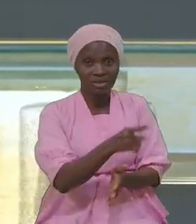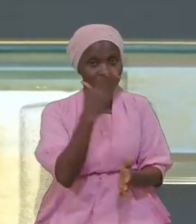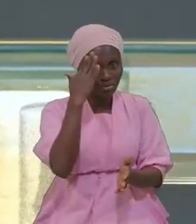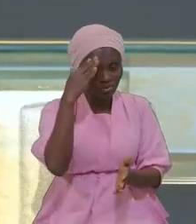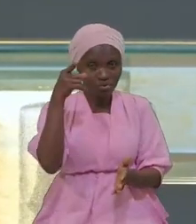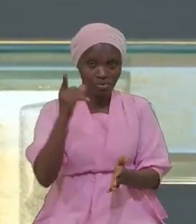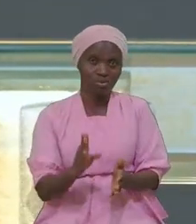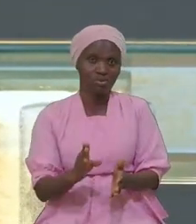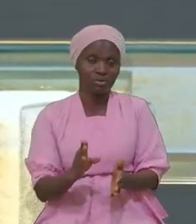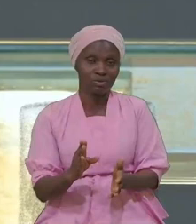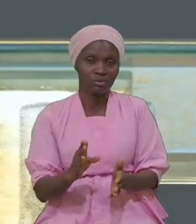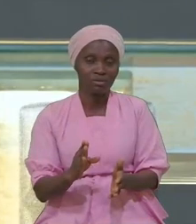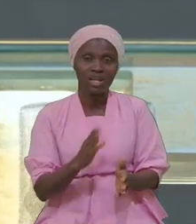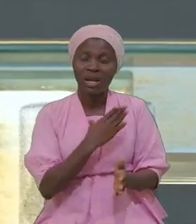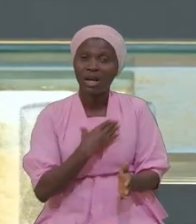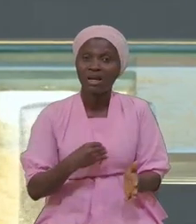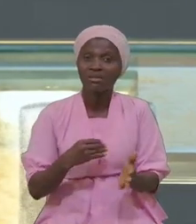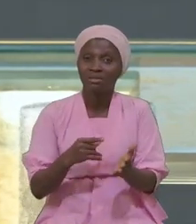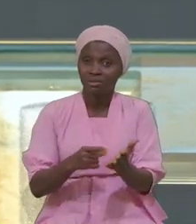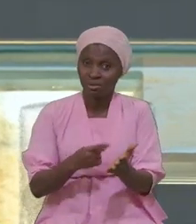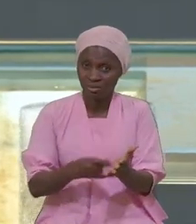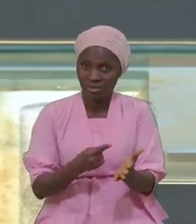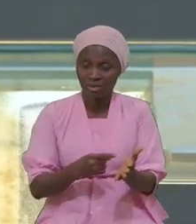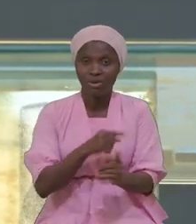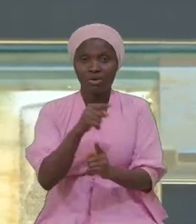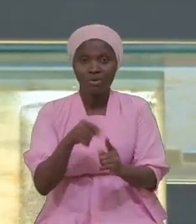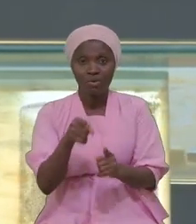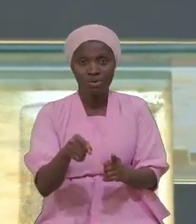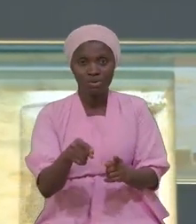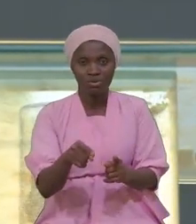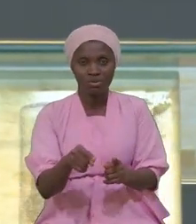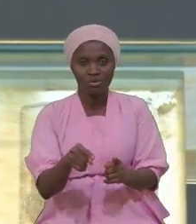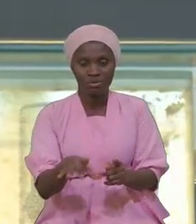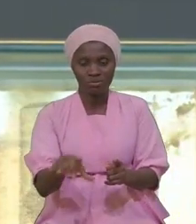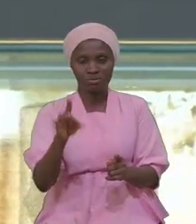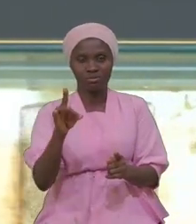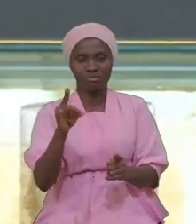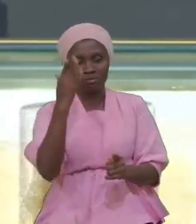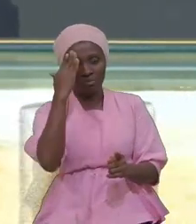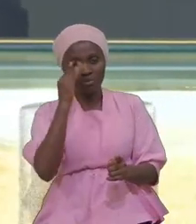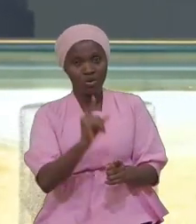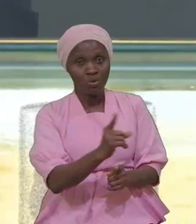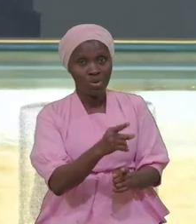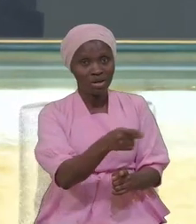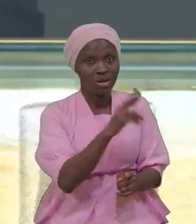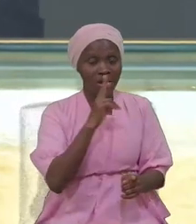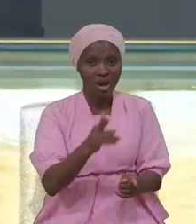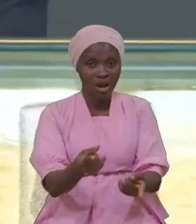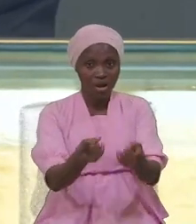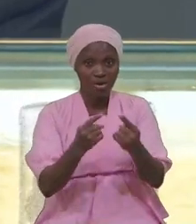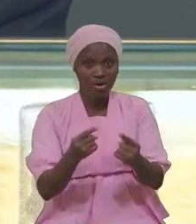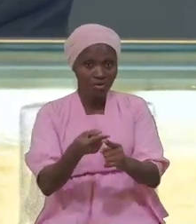Ils professent connaître Dieu. Parfois, lorsque vous découvrez d'où ils proviennent, et tu passes par